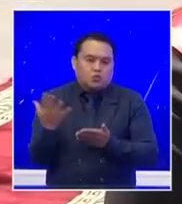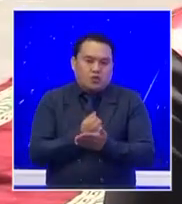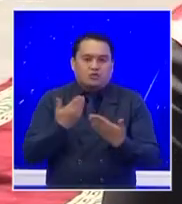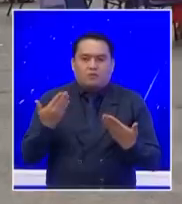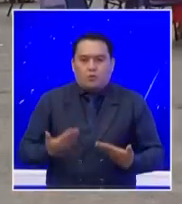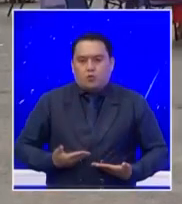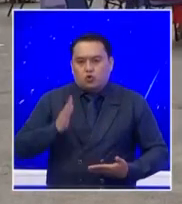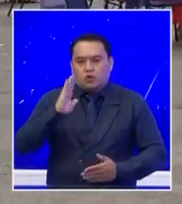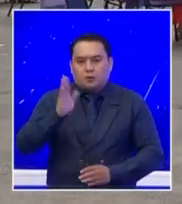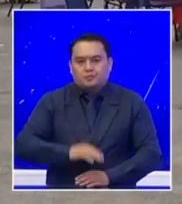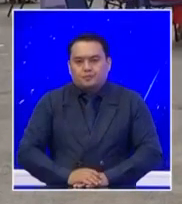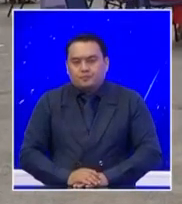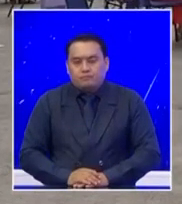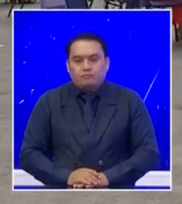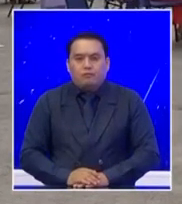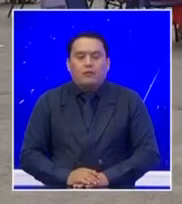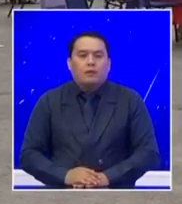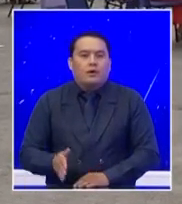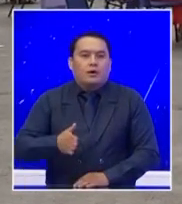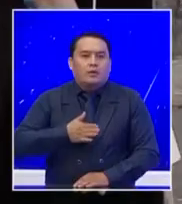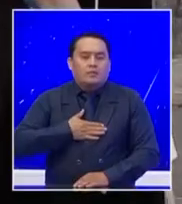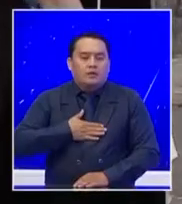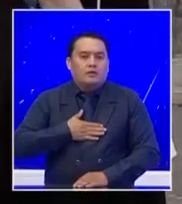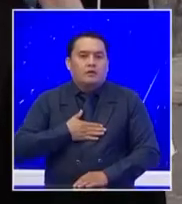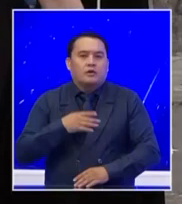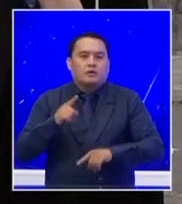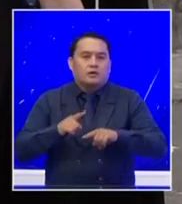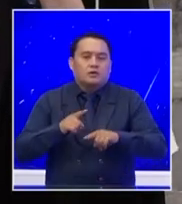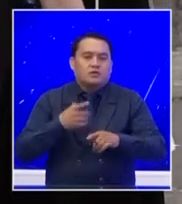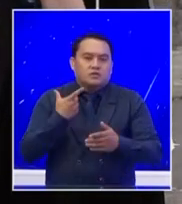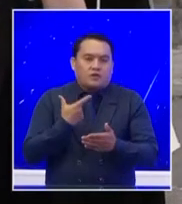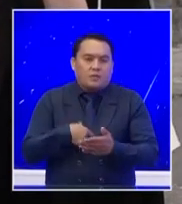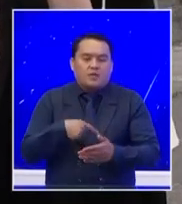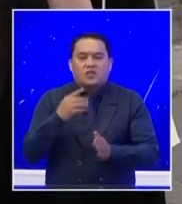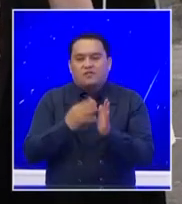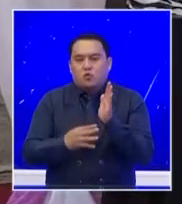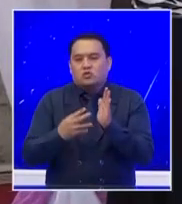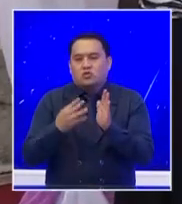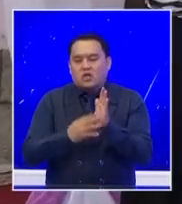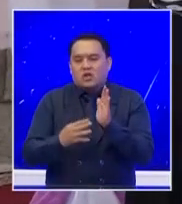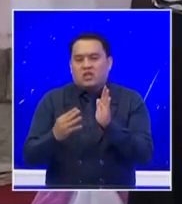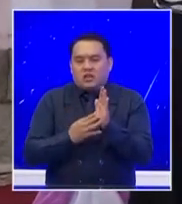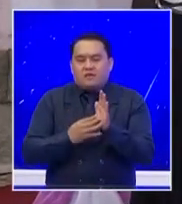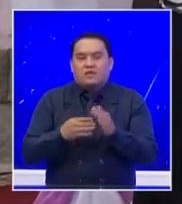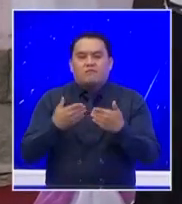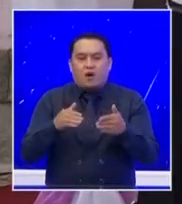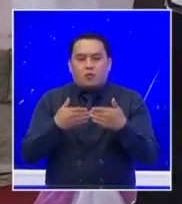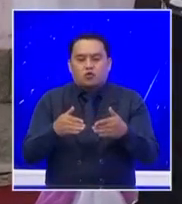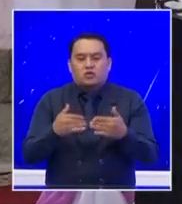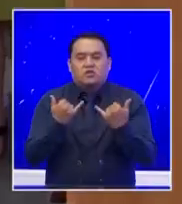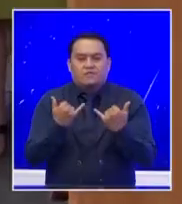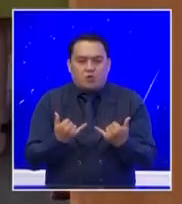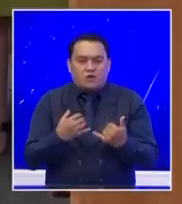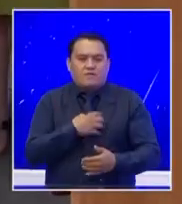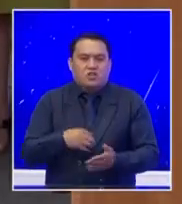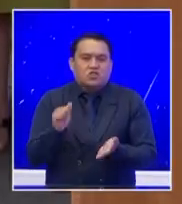будущего. В этом году в лицее имени Ломоносова со своими родными пенатами прощаются 99 выпускников. Всем им сегодня вручили